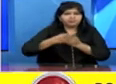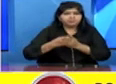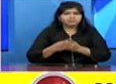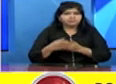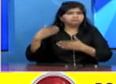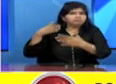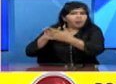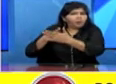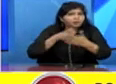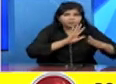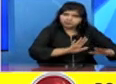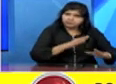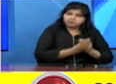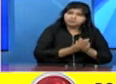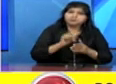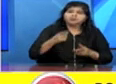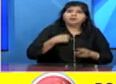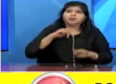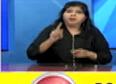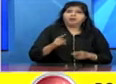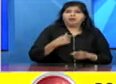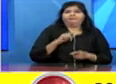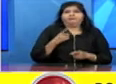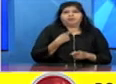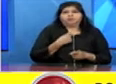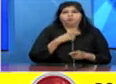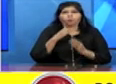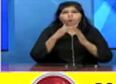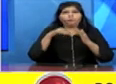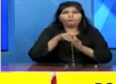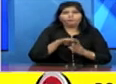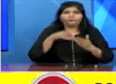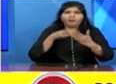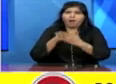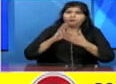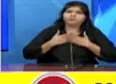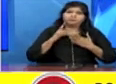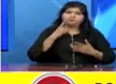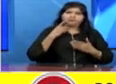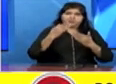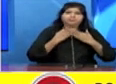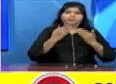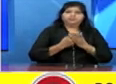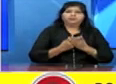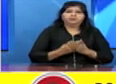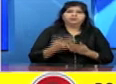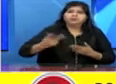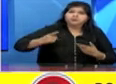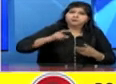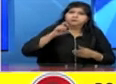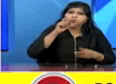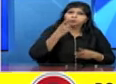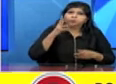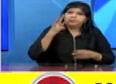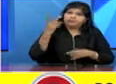particular situation they are supposed to be locked down but they are supposed to be home quarantine also properly for a minimum period of 14 days के लिए